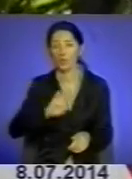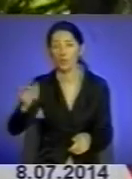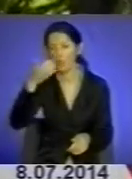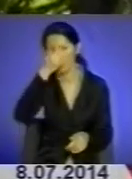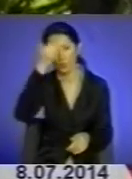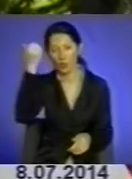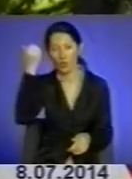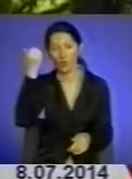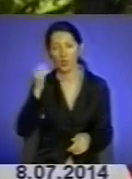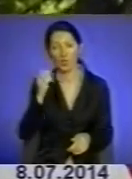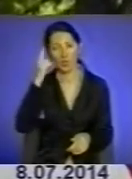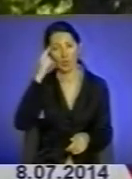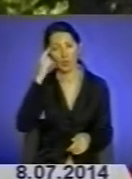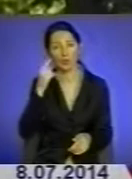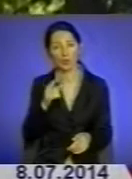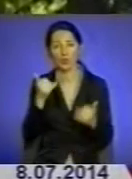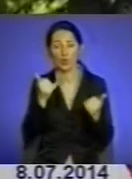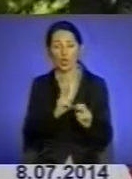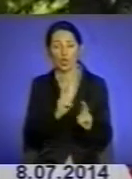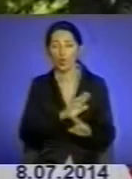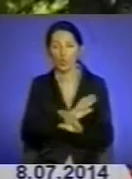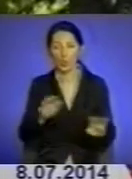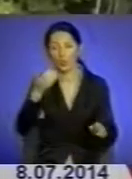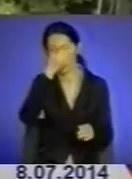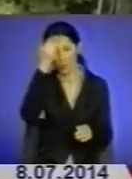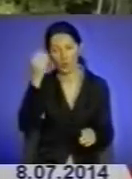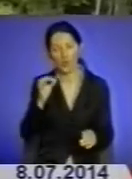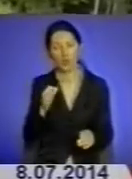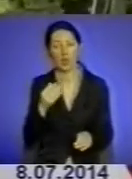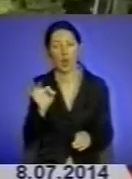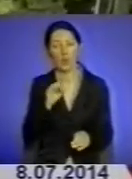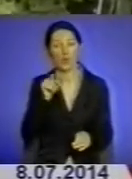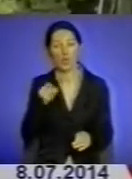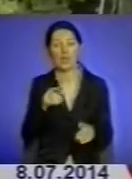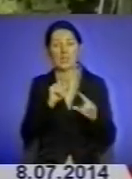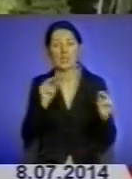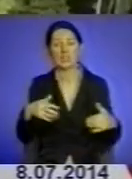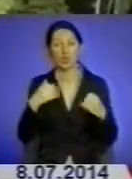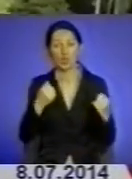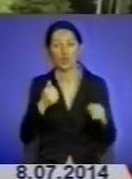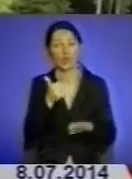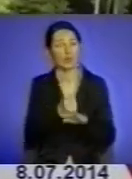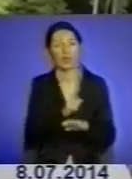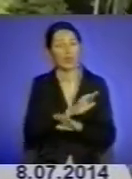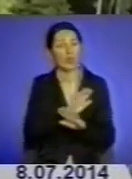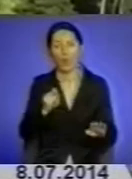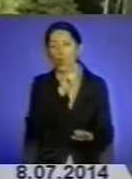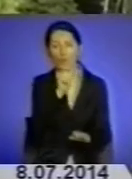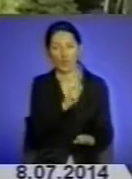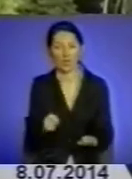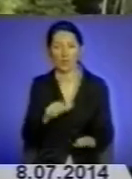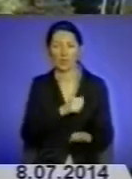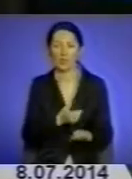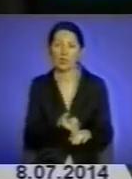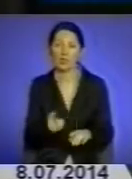І я думаю, сьогодні ніхто не буде забувати про них. Щастя, здоров'я, головне, щоб не було війни. Саме головне.